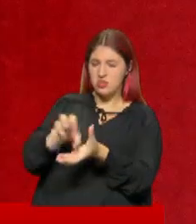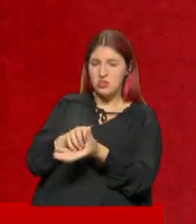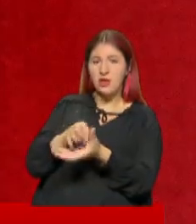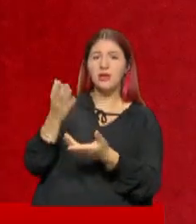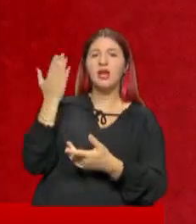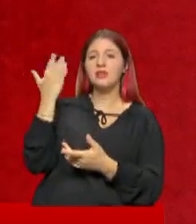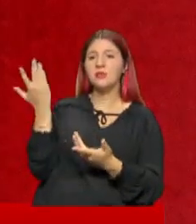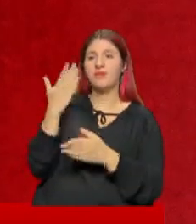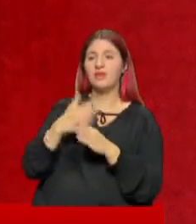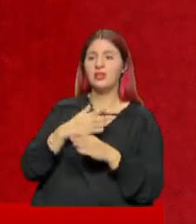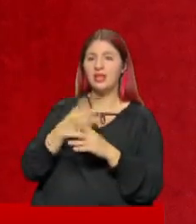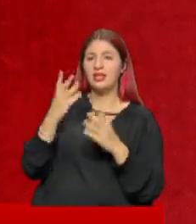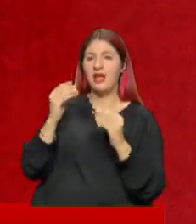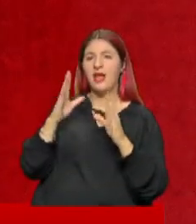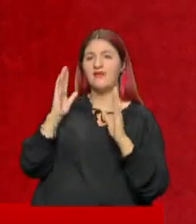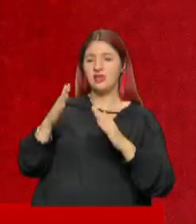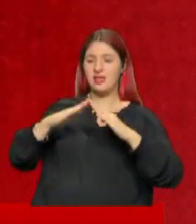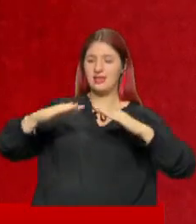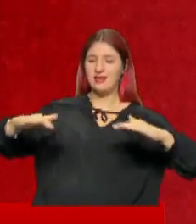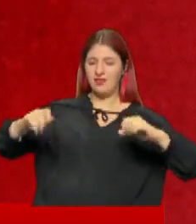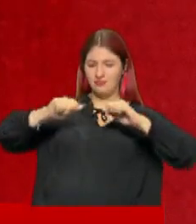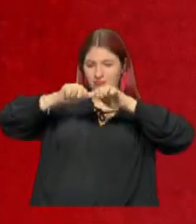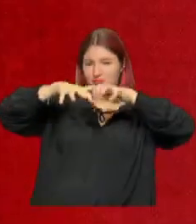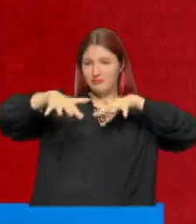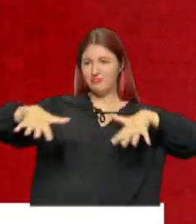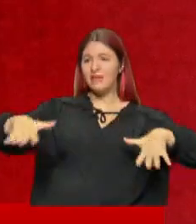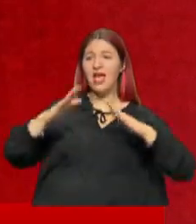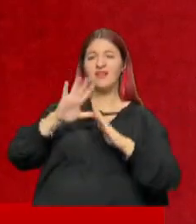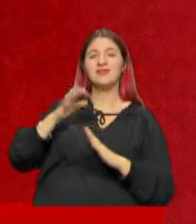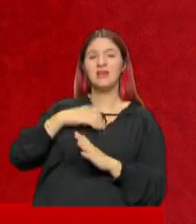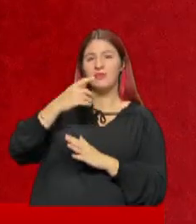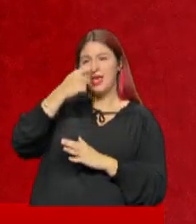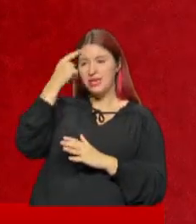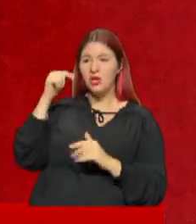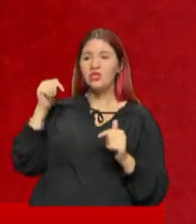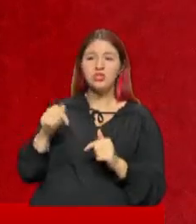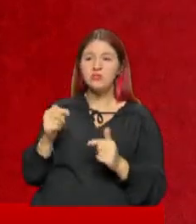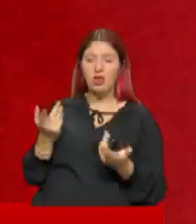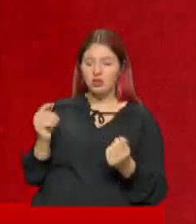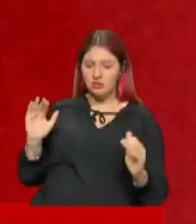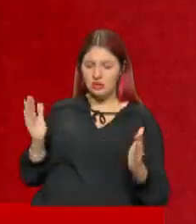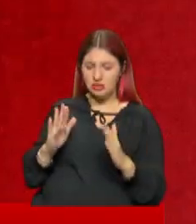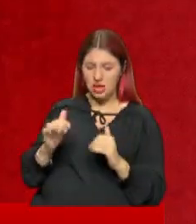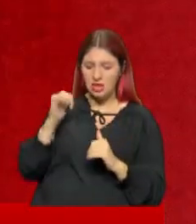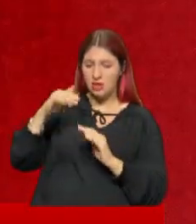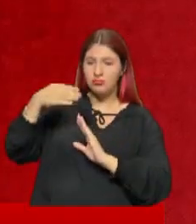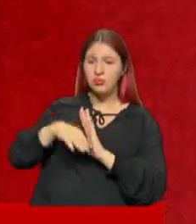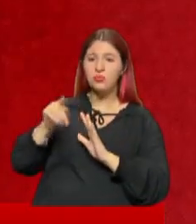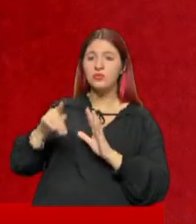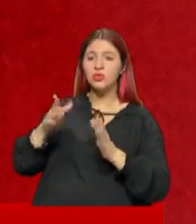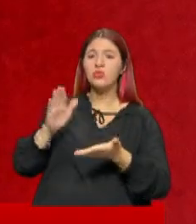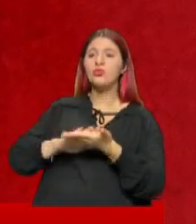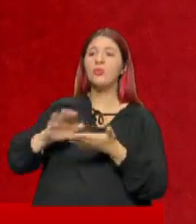eskiden diyelim ki yurttaşlara daha yatay biçimde dağılmış ev sahibi olma durumu azalmış, geri düşmüş. Bununla